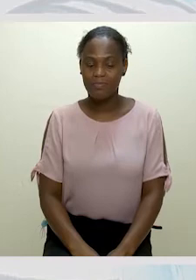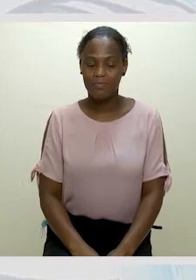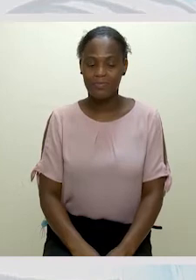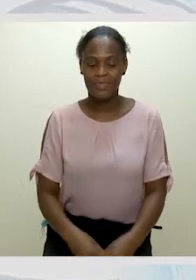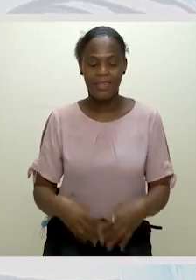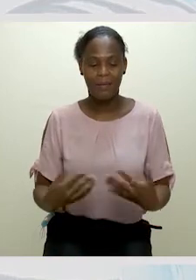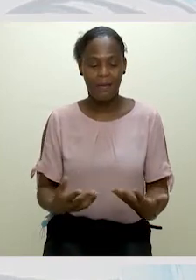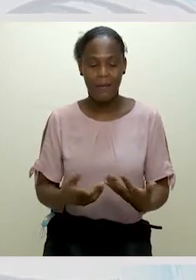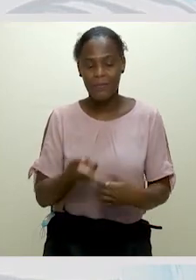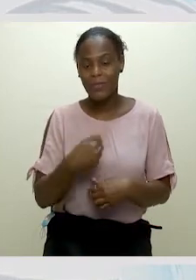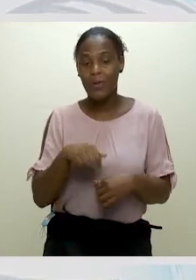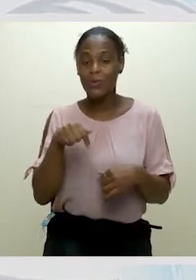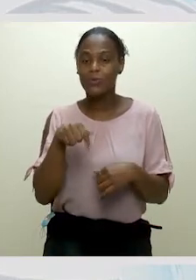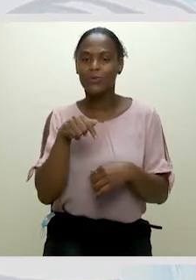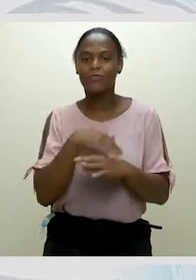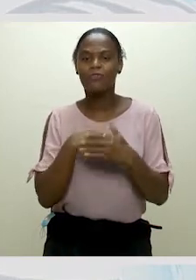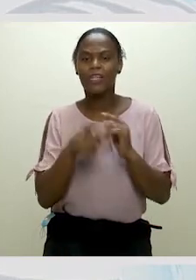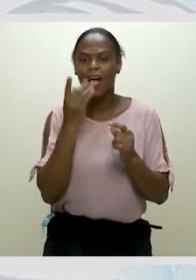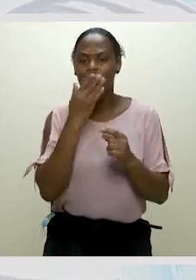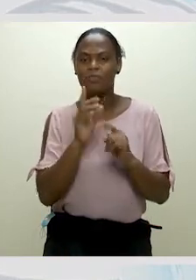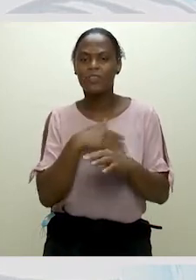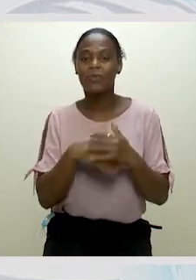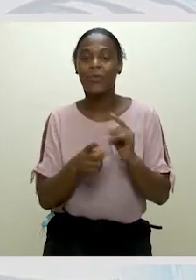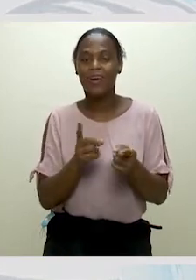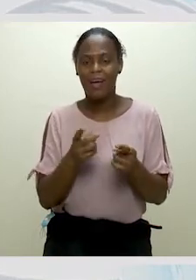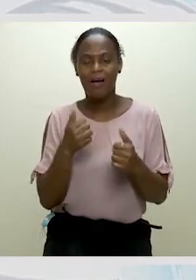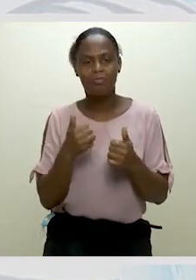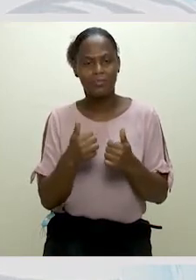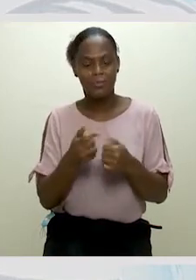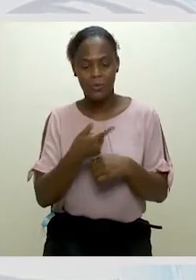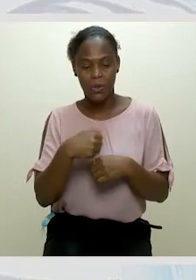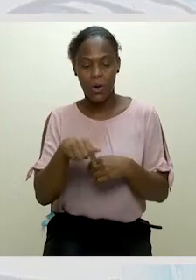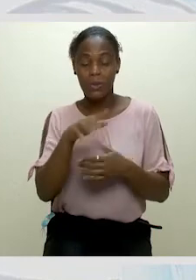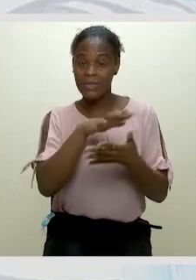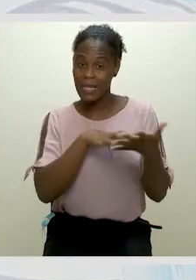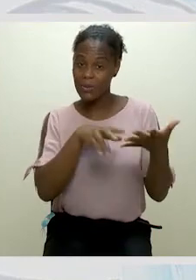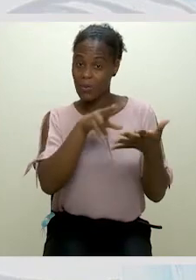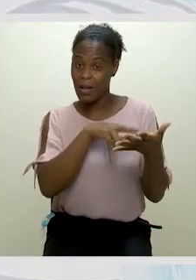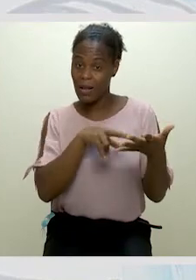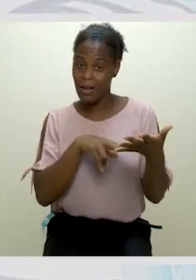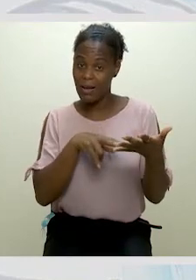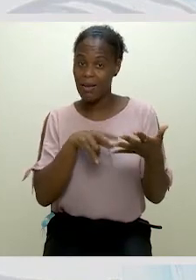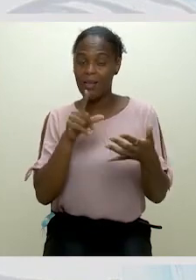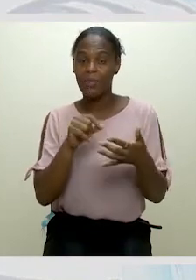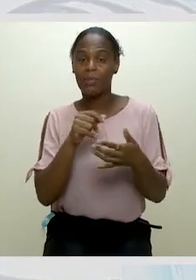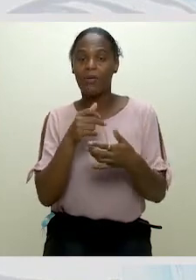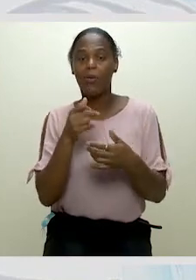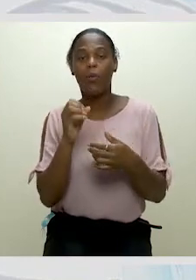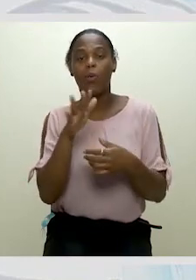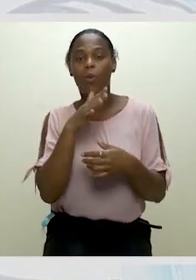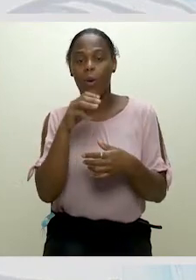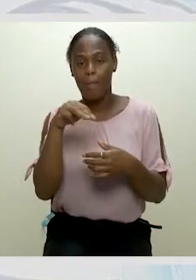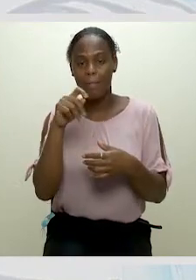Alors, qu'est-ce que nous avons fait aujourd'hui? Très bien, nous avons lu un texte où Mélissa